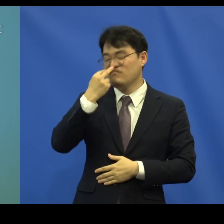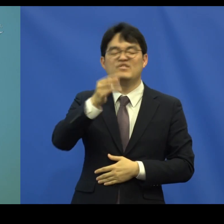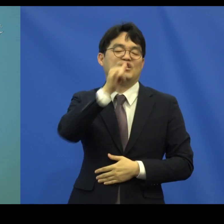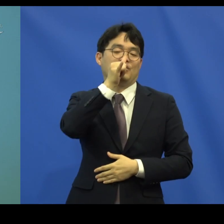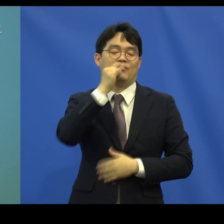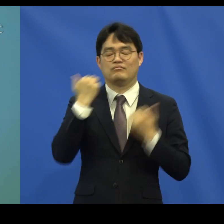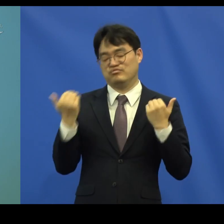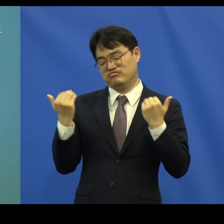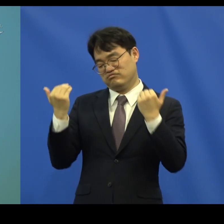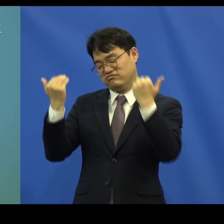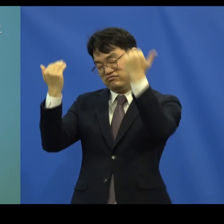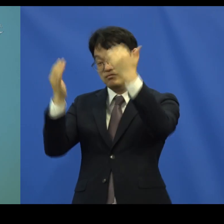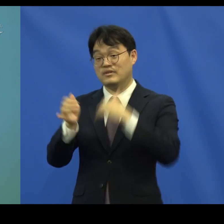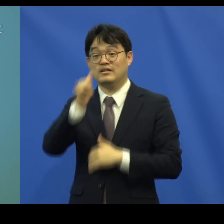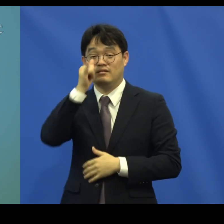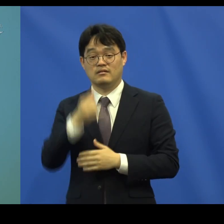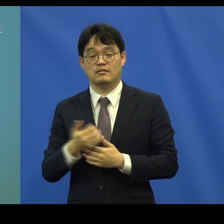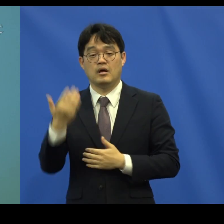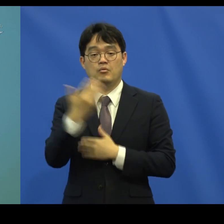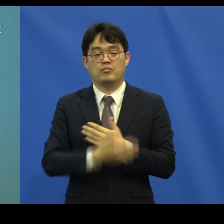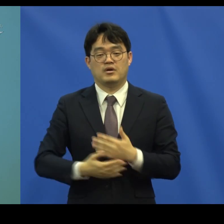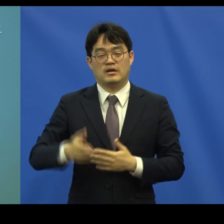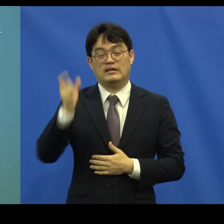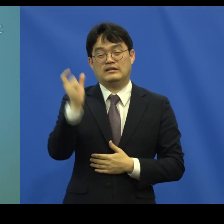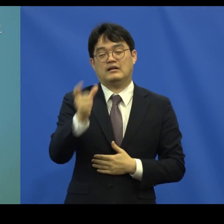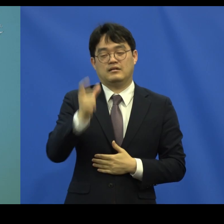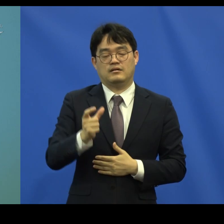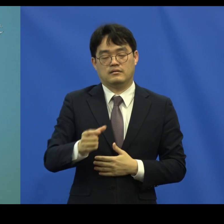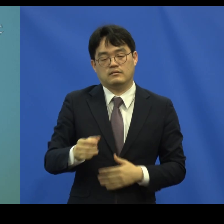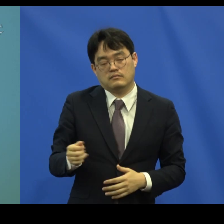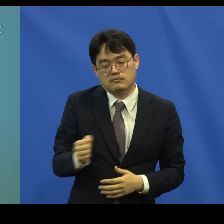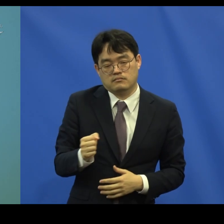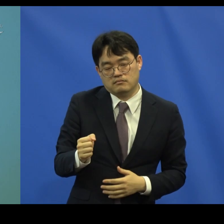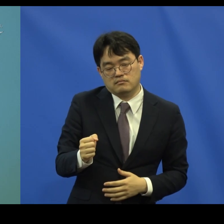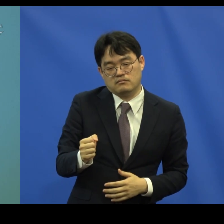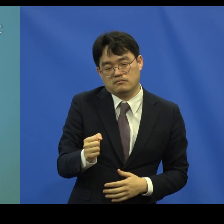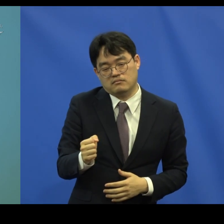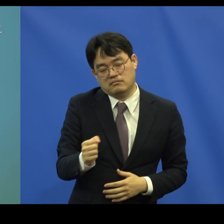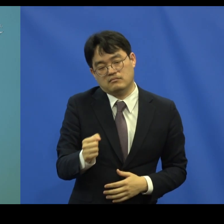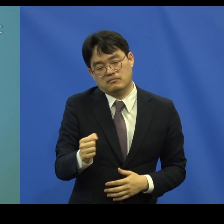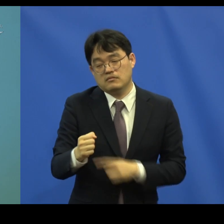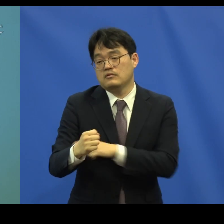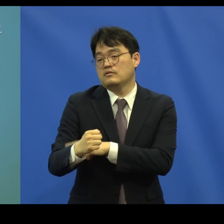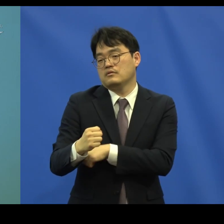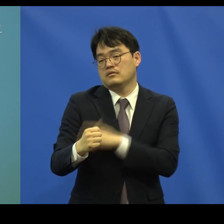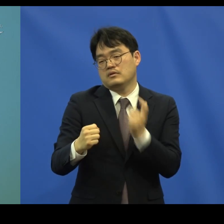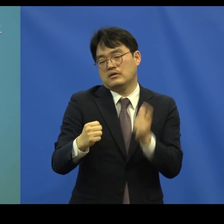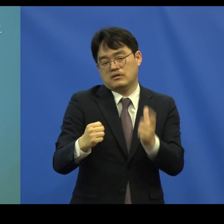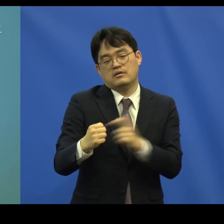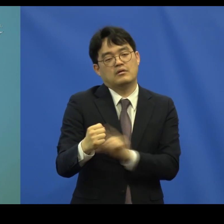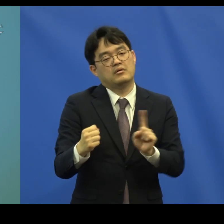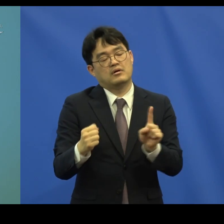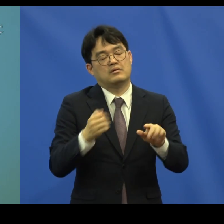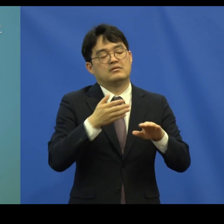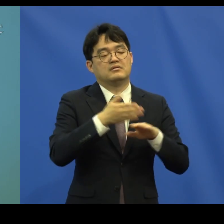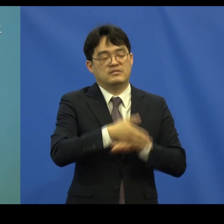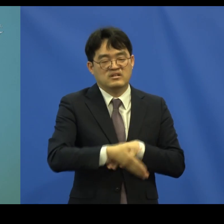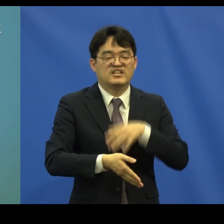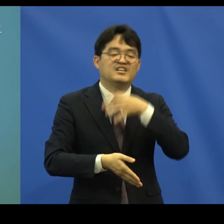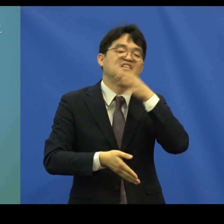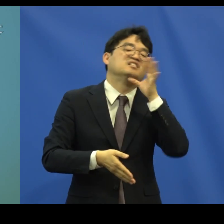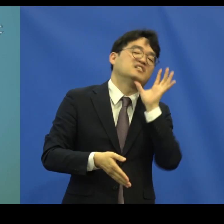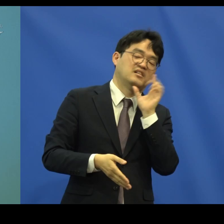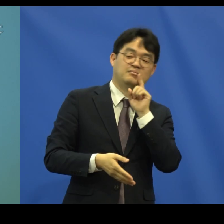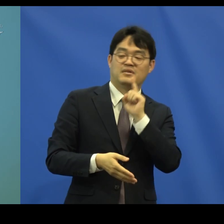거죠. 딱딱하면 성장이 이미 멈춘 거죠. 이제 몸이 막 굳어 있다. 이게 이제